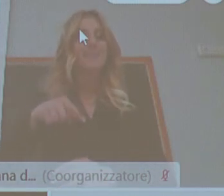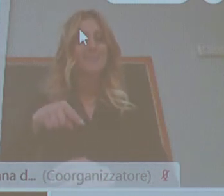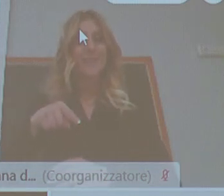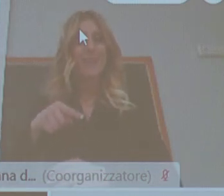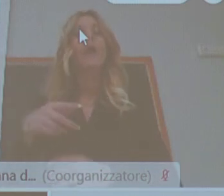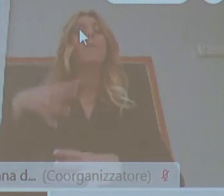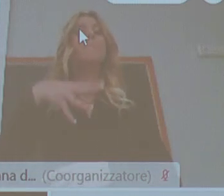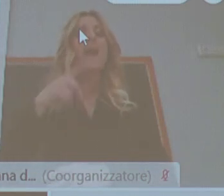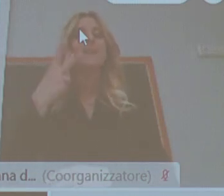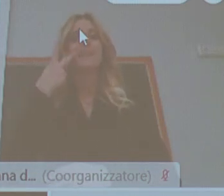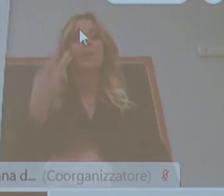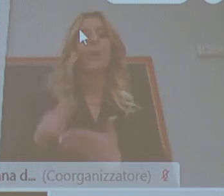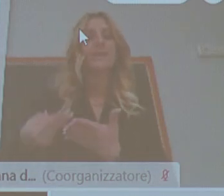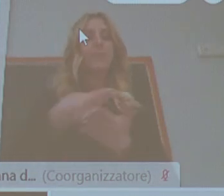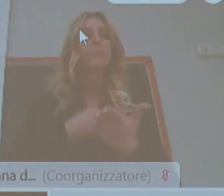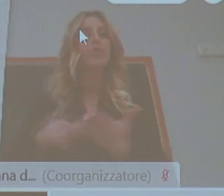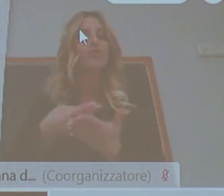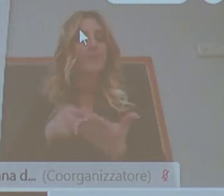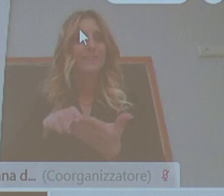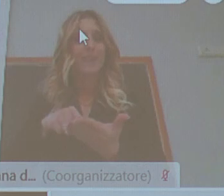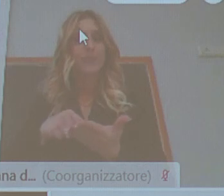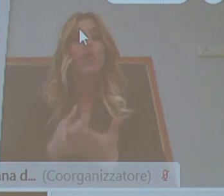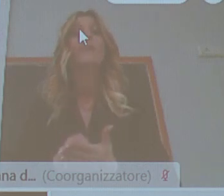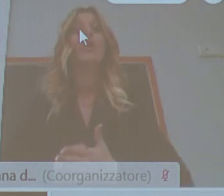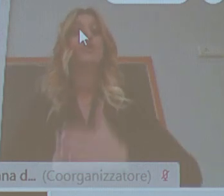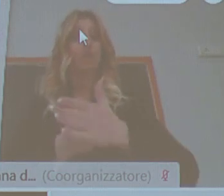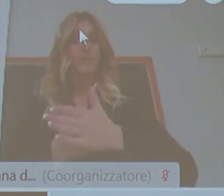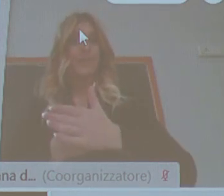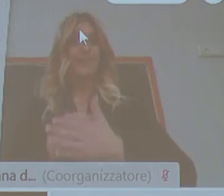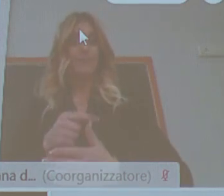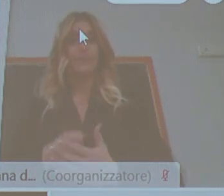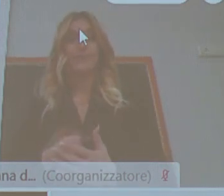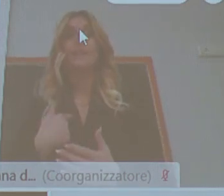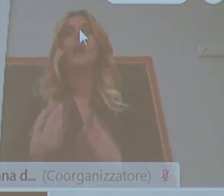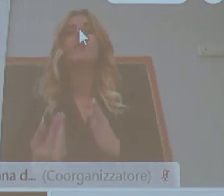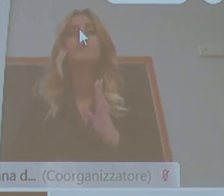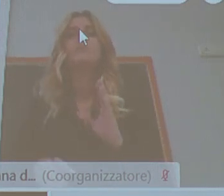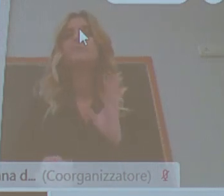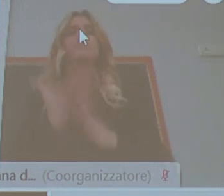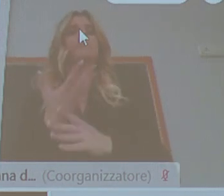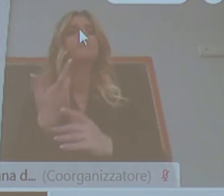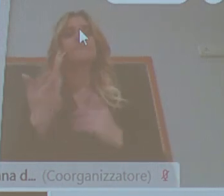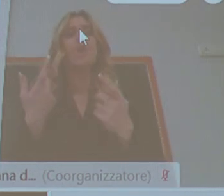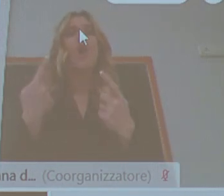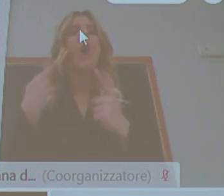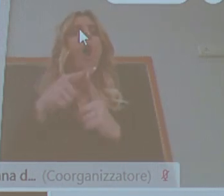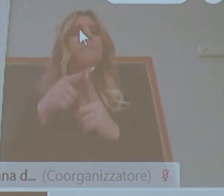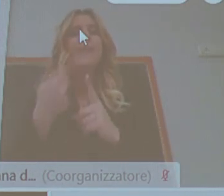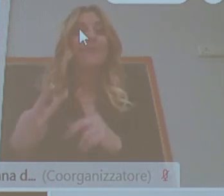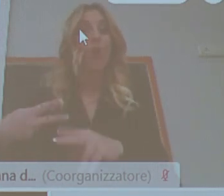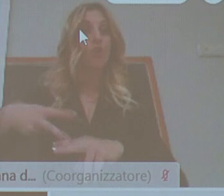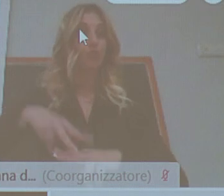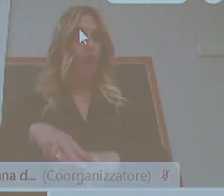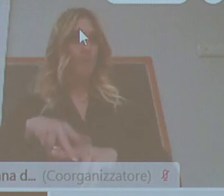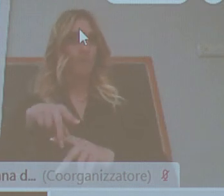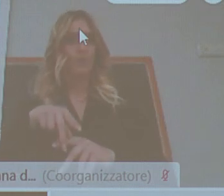in Progettazione Sistemica della Sostenibilità, e nasce con un duplice obiettivo questo master.